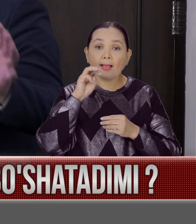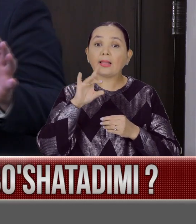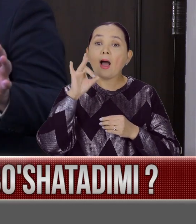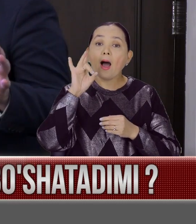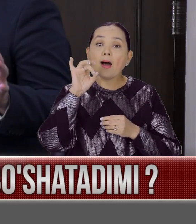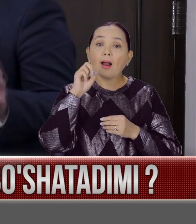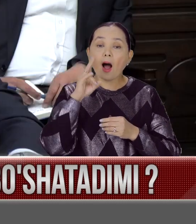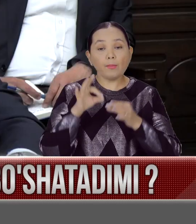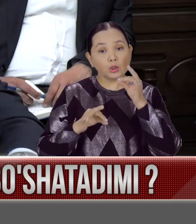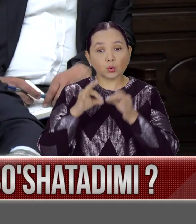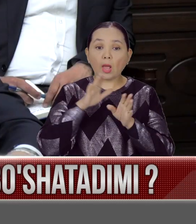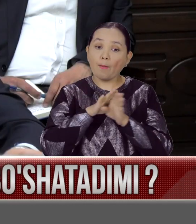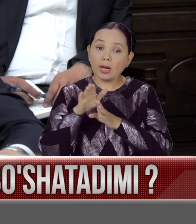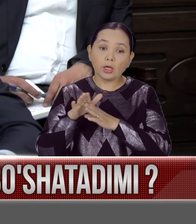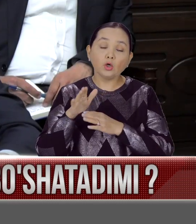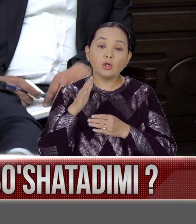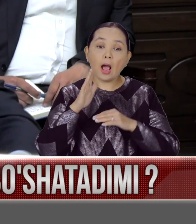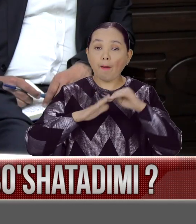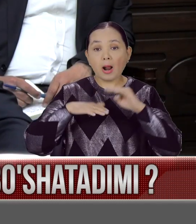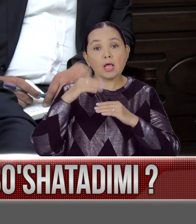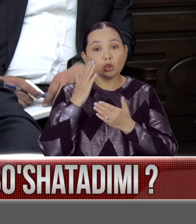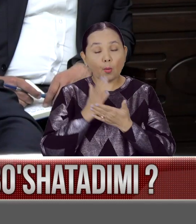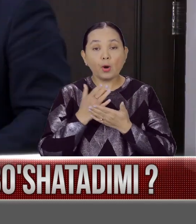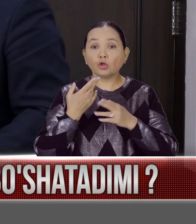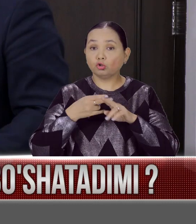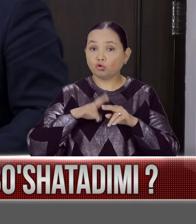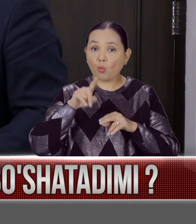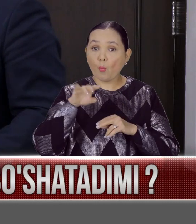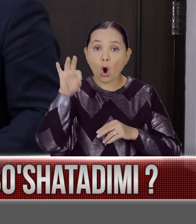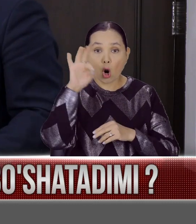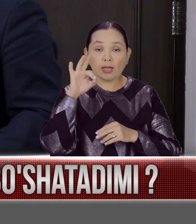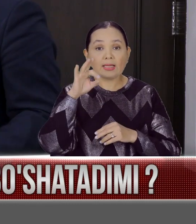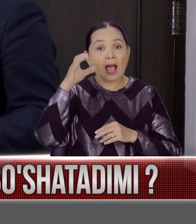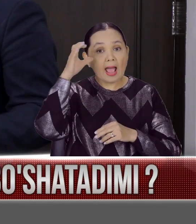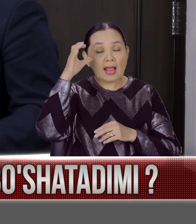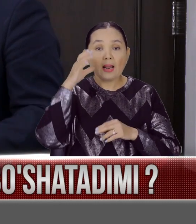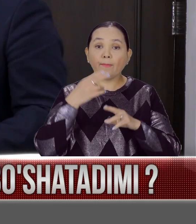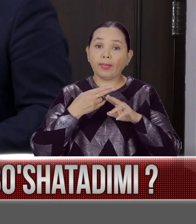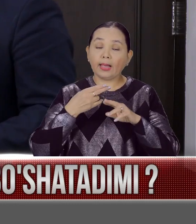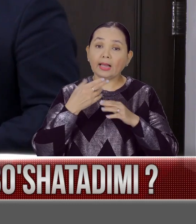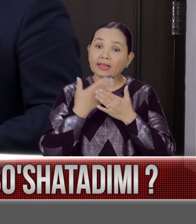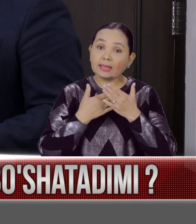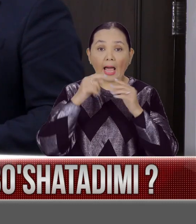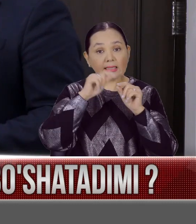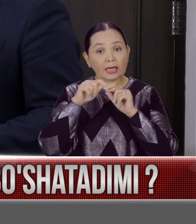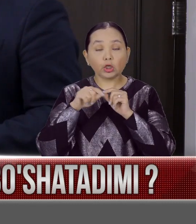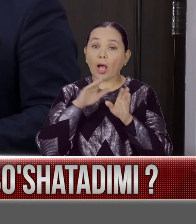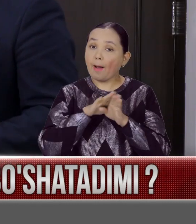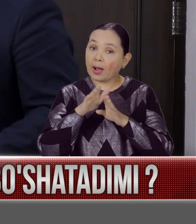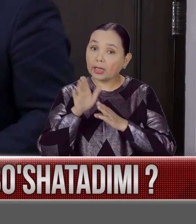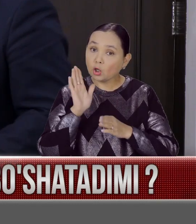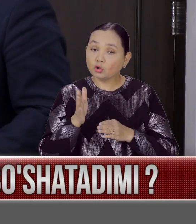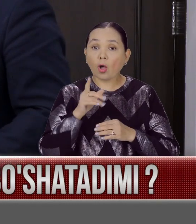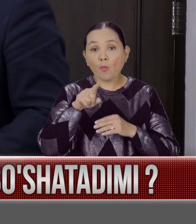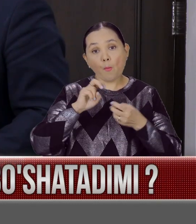raqamli sudyalar amalga oshirilishi amaliyoti hozir bor. Shu boradagi hozir ilmiy fundamental bir tadqiqotlarni amalga oshirishimiz